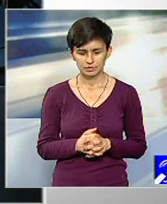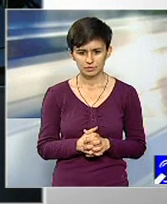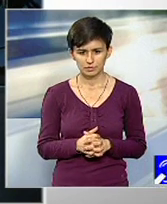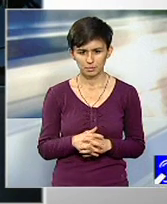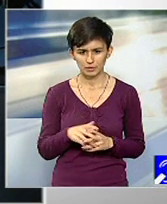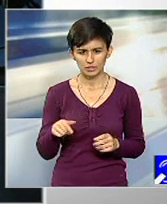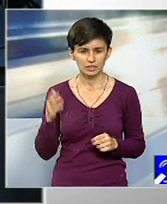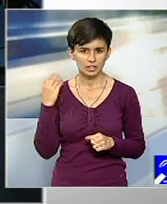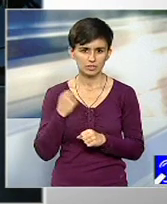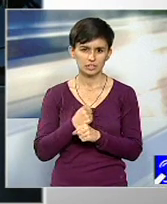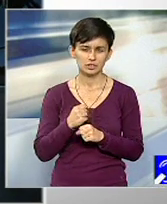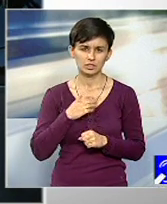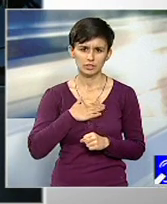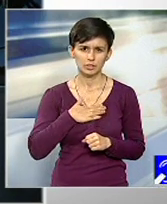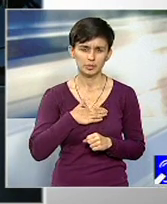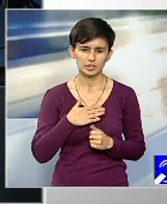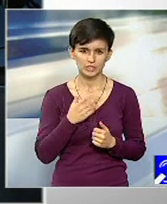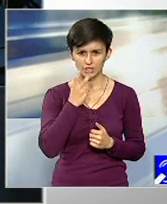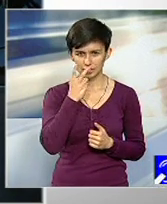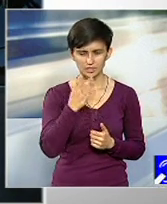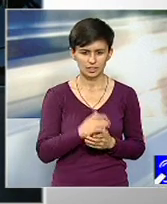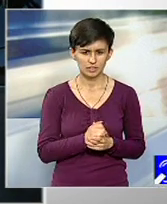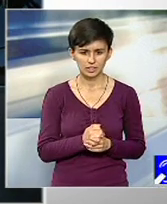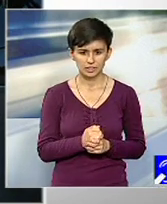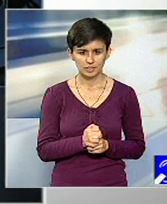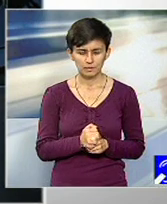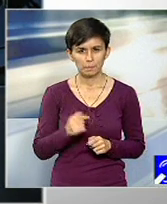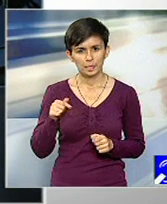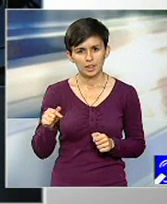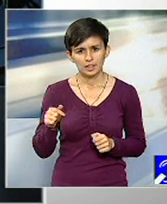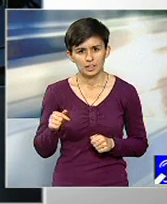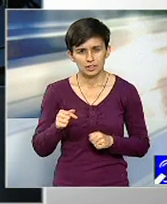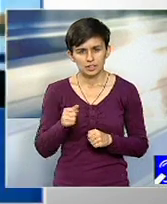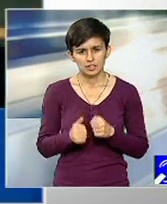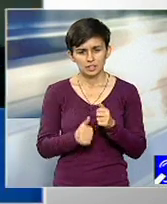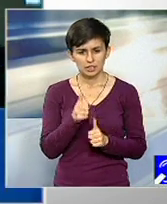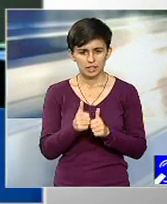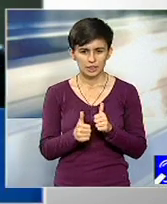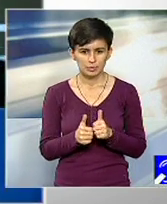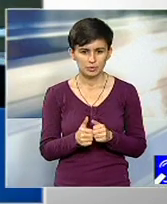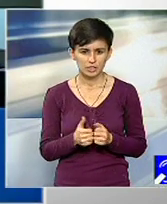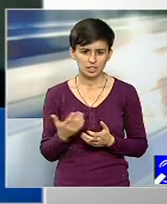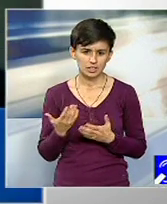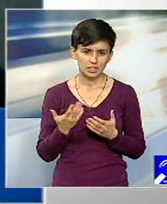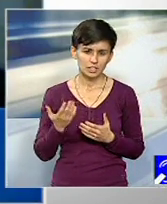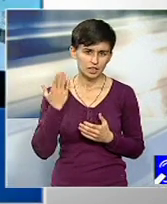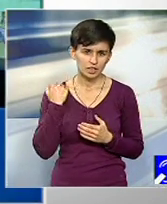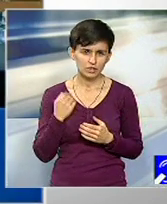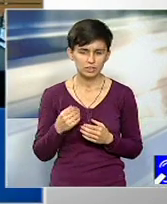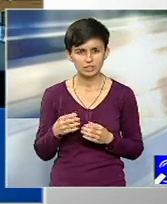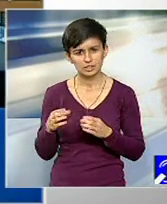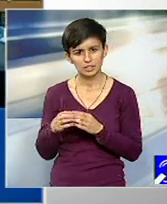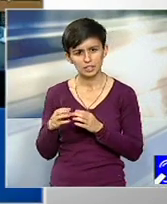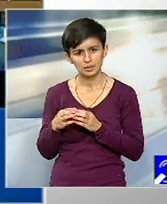să-i văd. Bun, la acest campionat, hai să vedem care au fost, să spunem așa, adversarii cei mai de